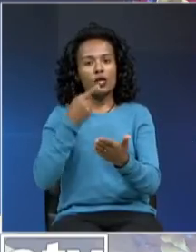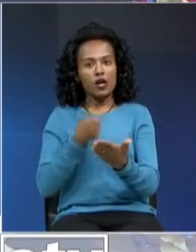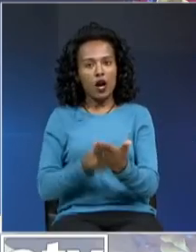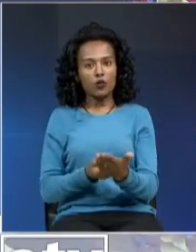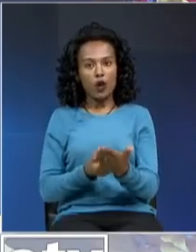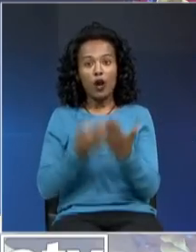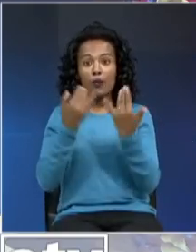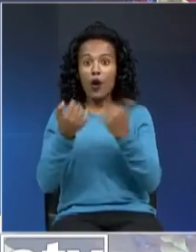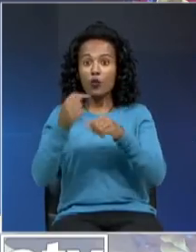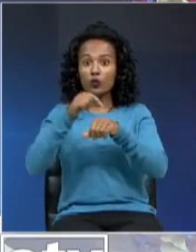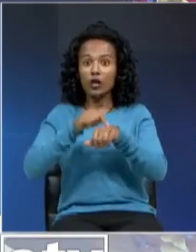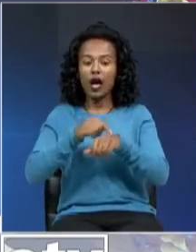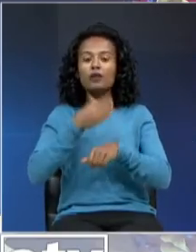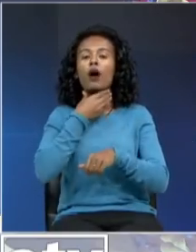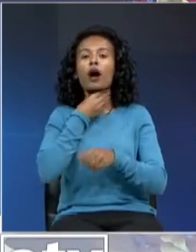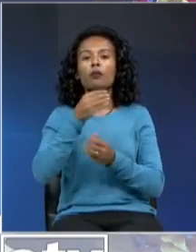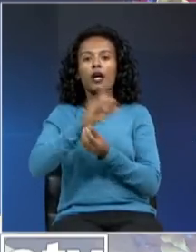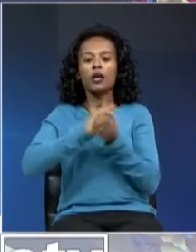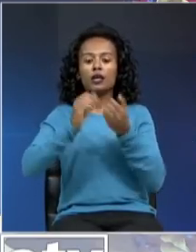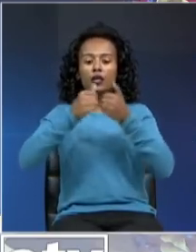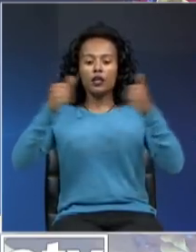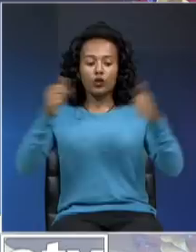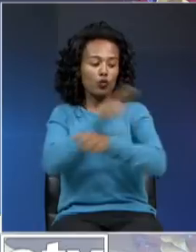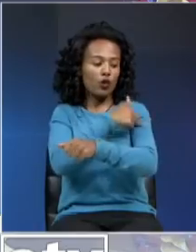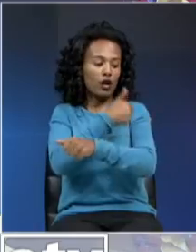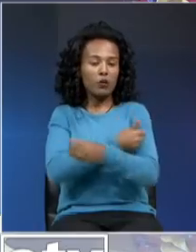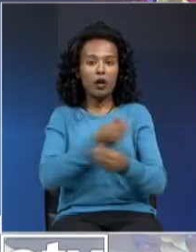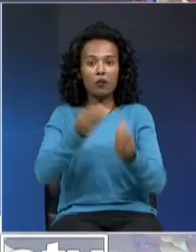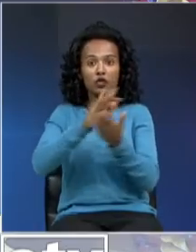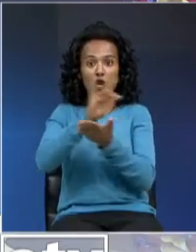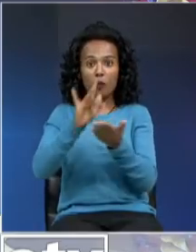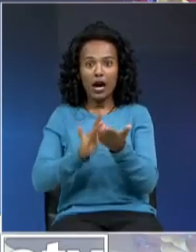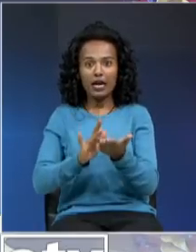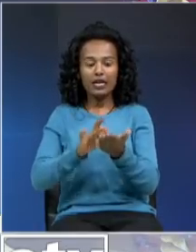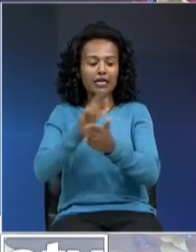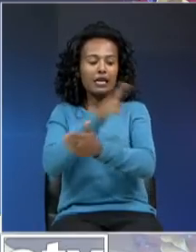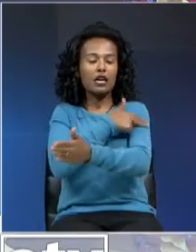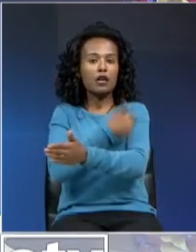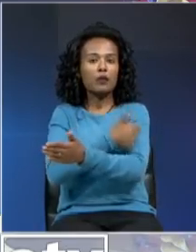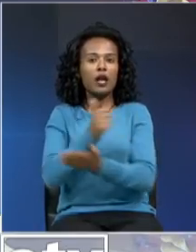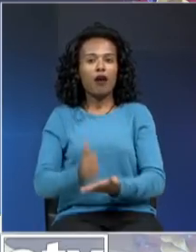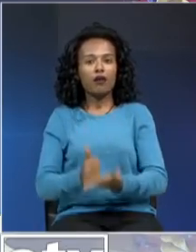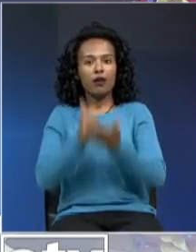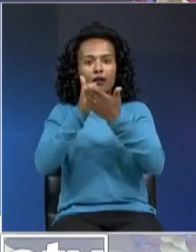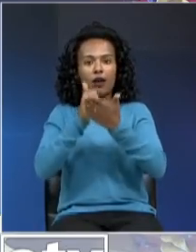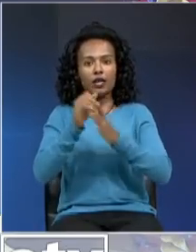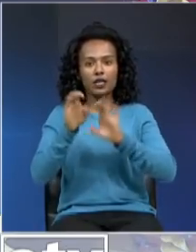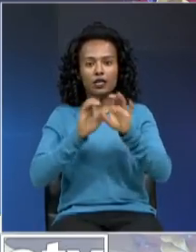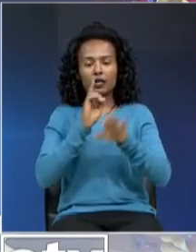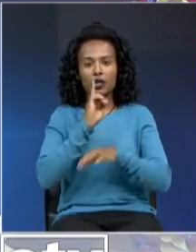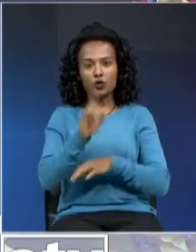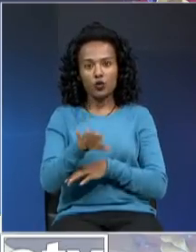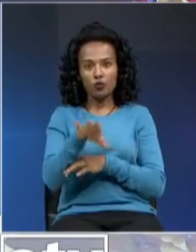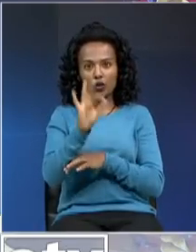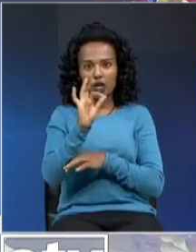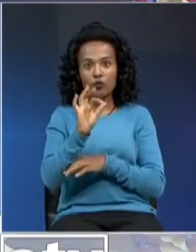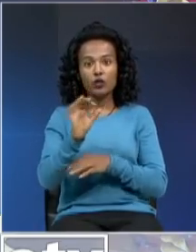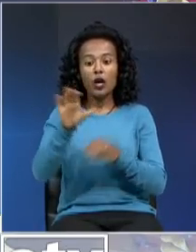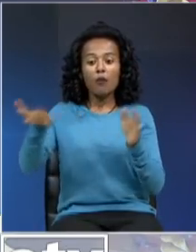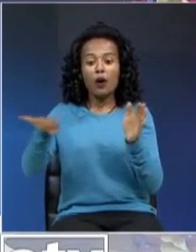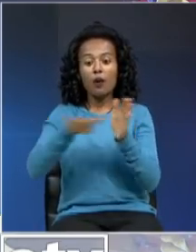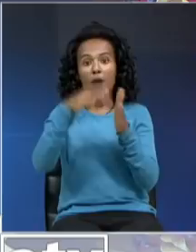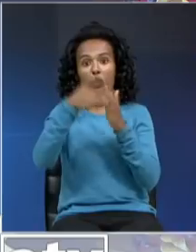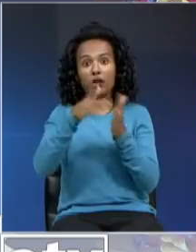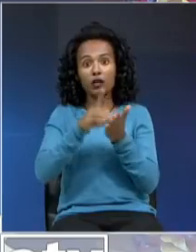ተረጋግጧል። በአሁኑ ሰዓትም በአማራ ክልል የለይቶ ህክምና መስጫ ማዕከል የህክምና እርዳታ እየተደረገላቸው ነው የሚገኘው። በባህር ዳር